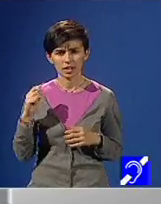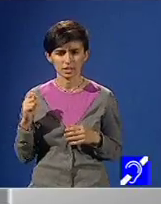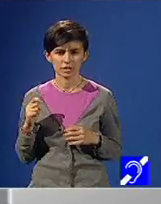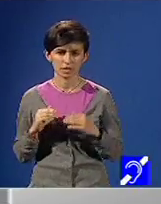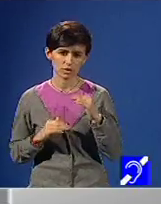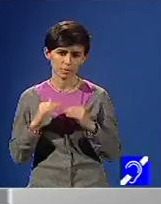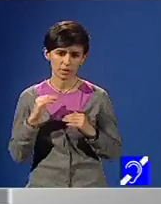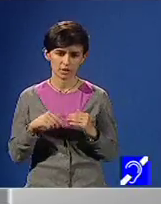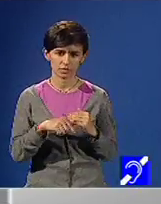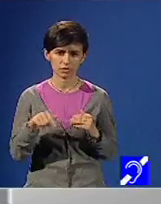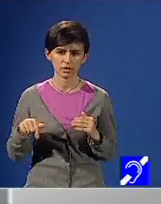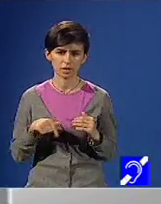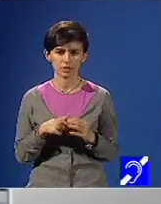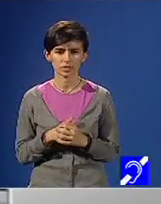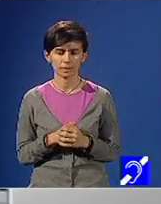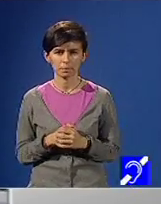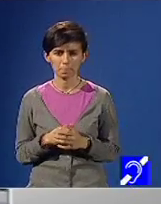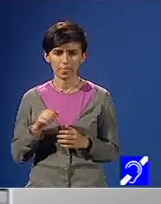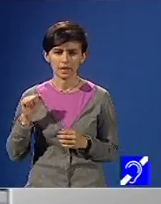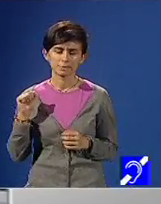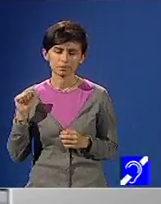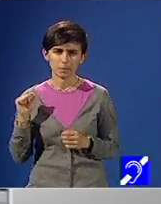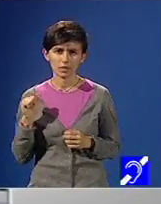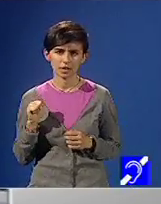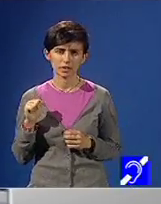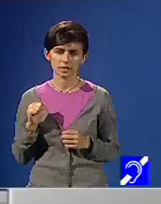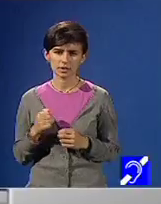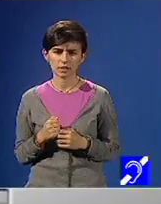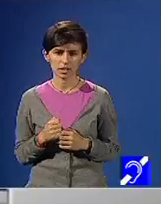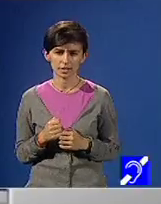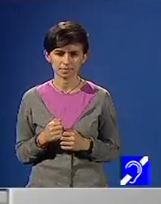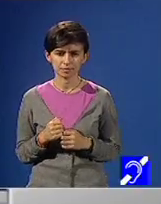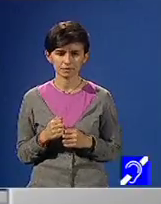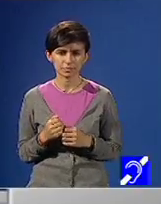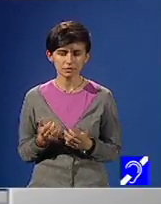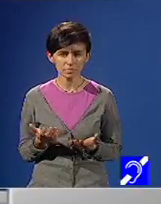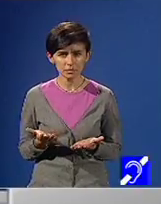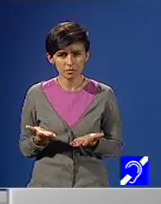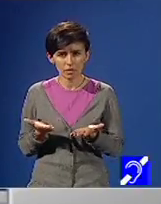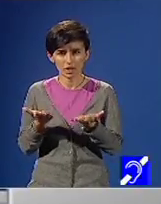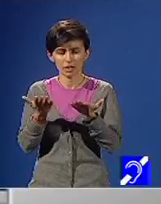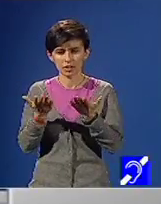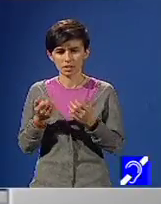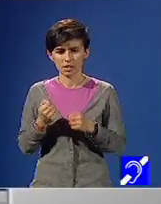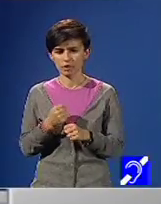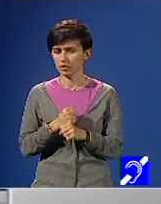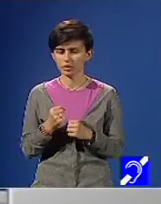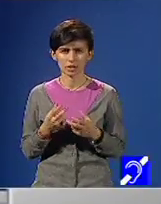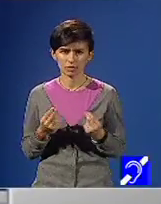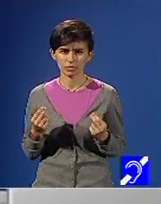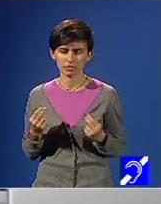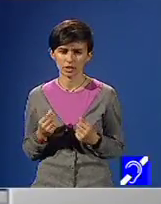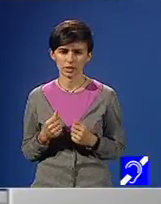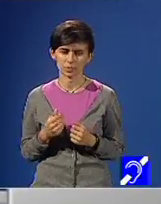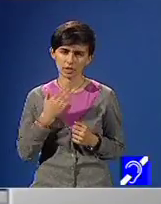Doamna Sally este omul care a pus mâna și a ridicat ștafeta foarte sus. Datorită ei, noi